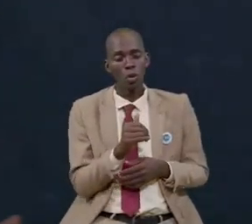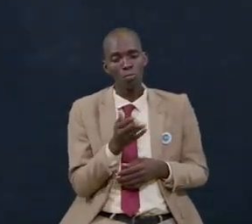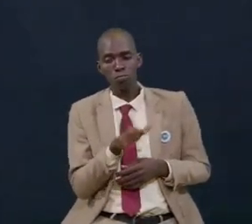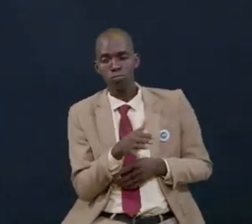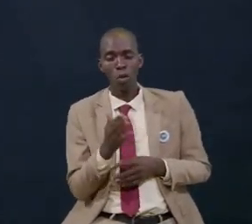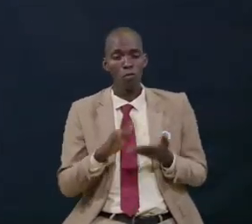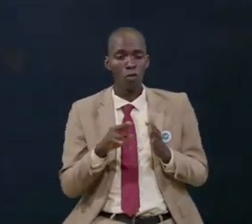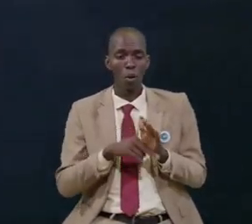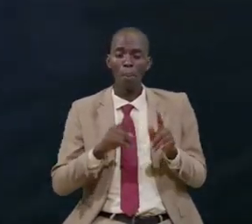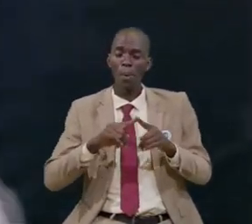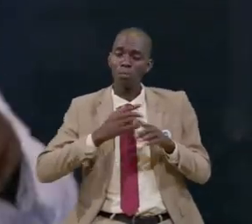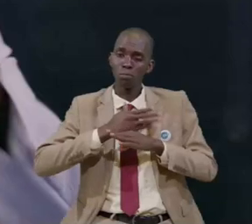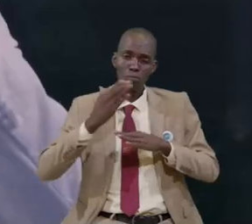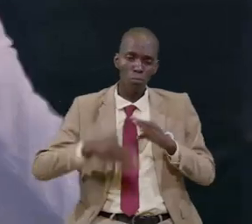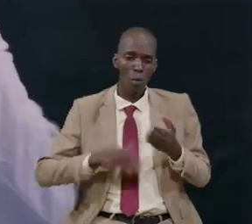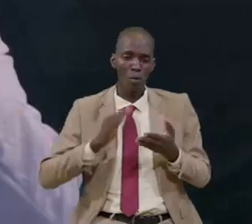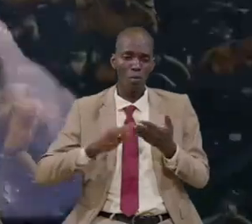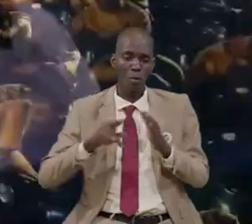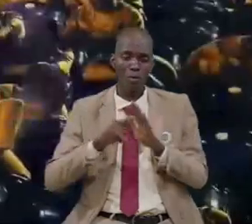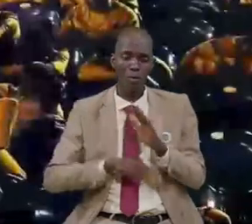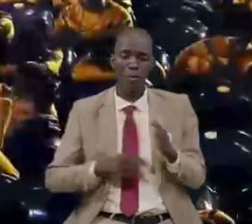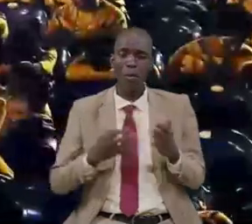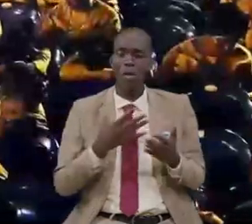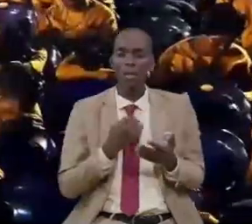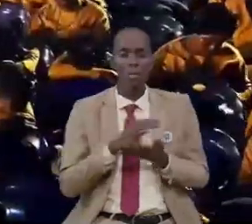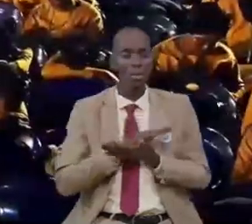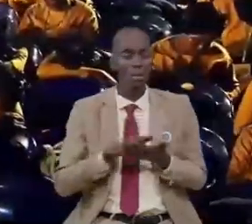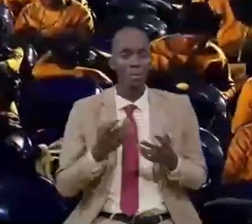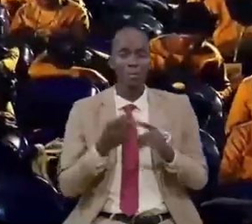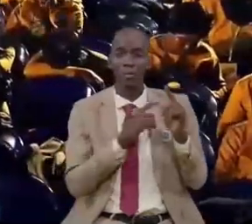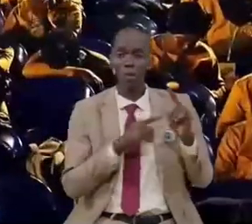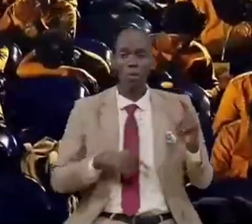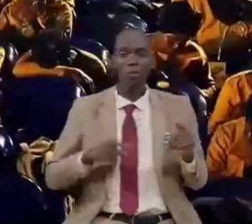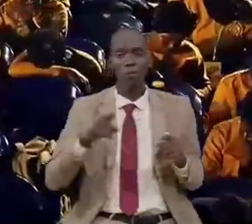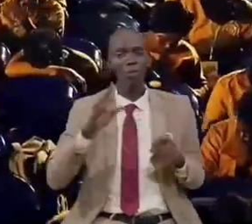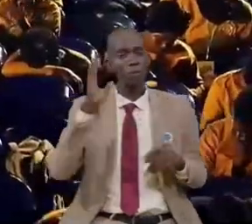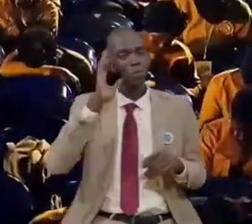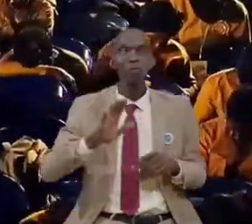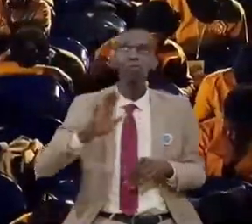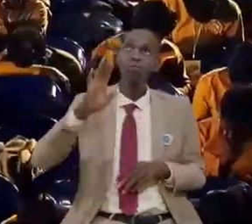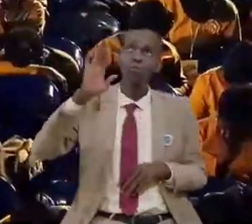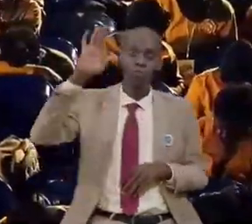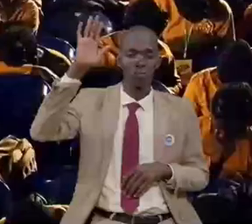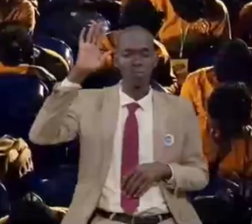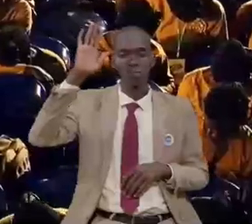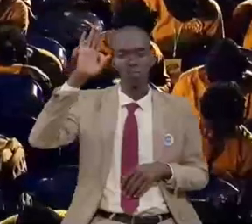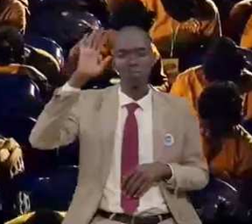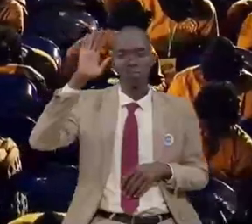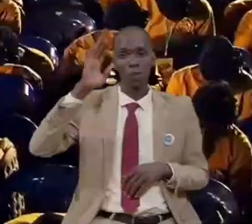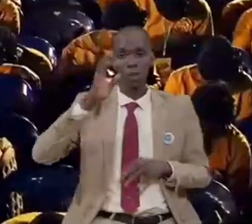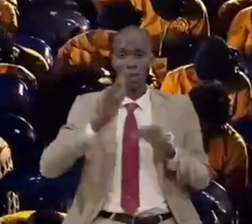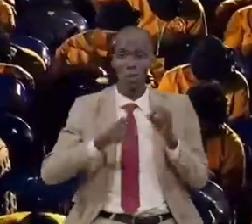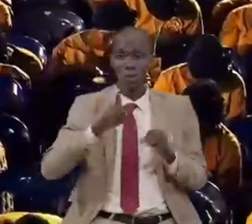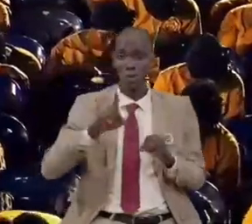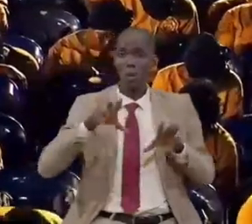le pardon précis de la part du Seigneur. Merci beaucoup. Si vous levez la main, priez vous